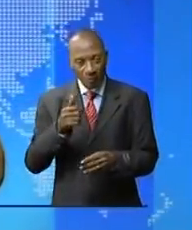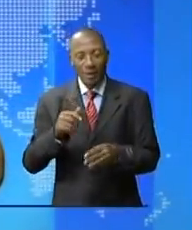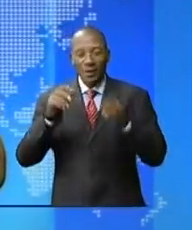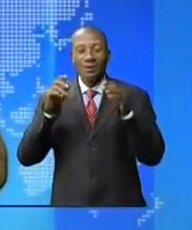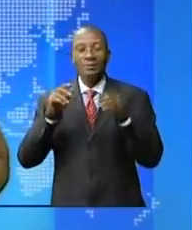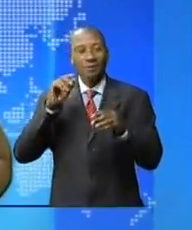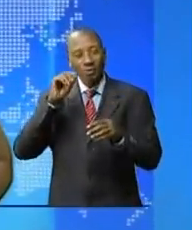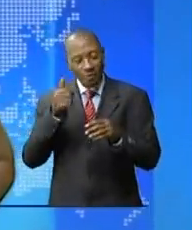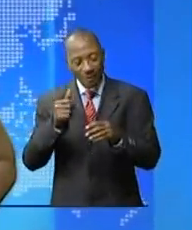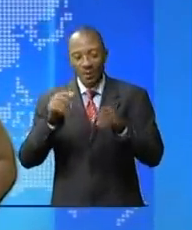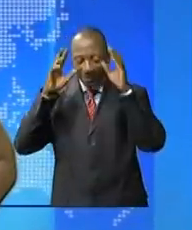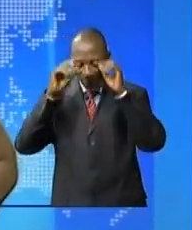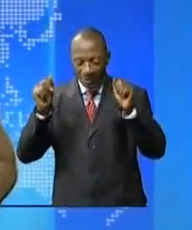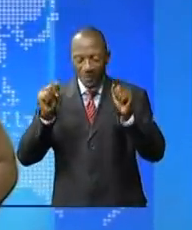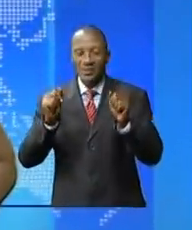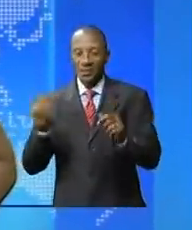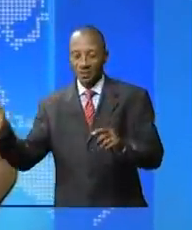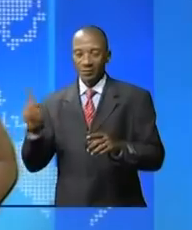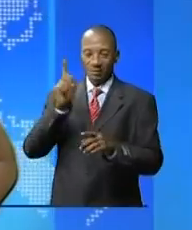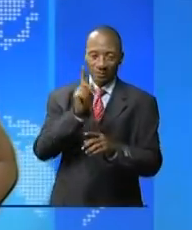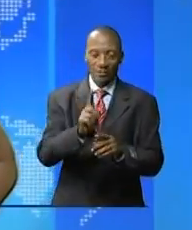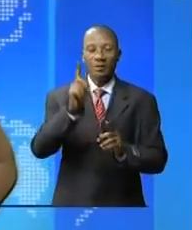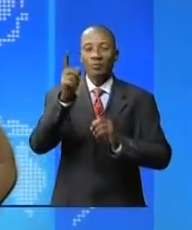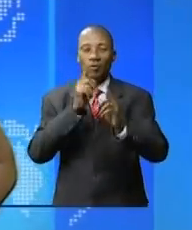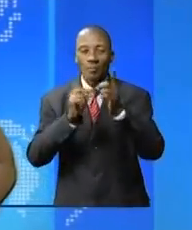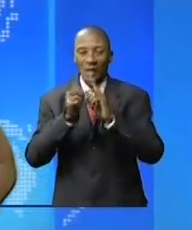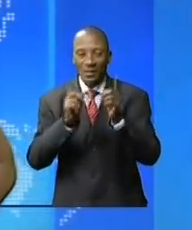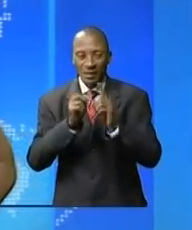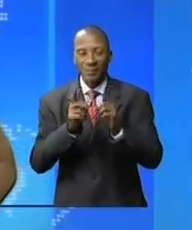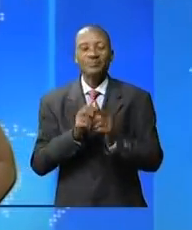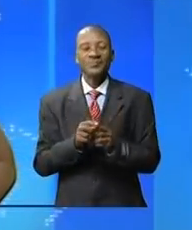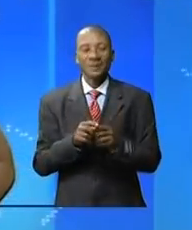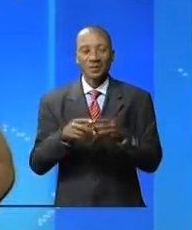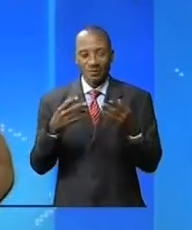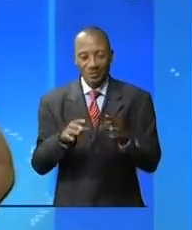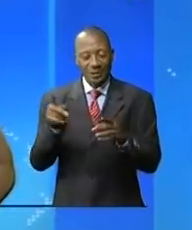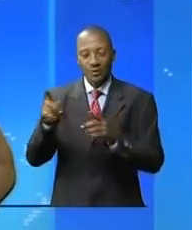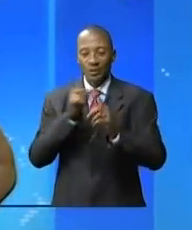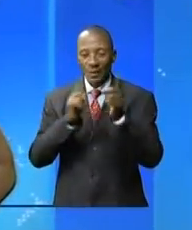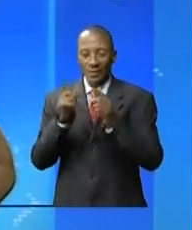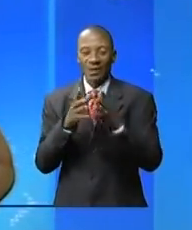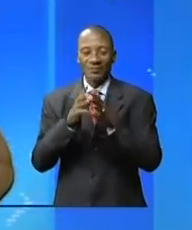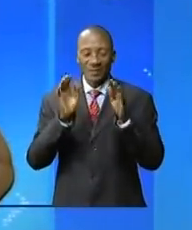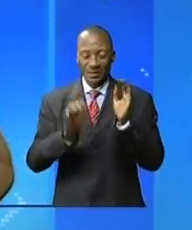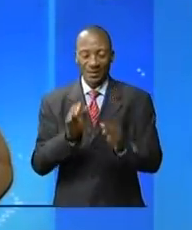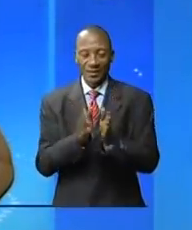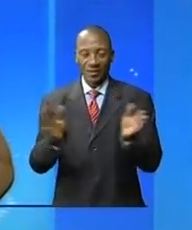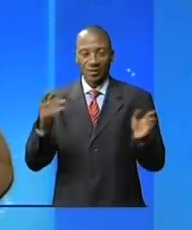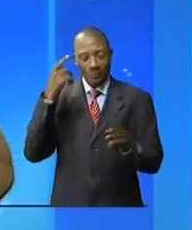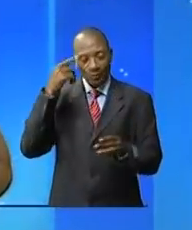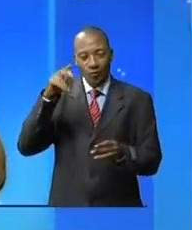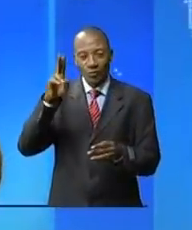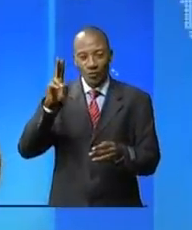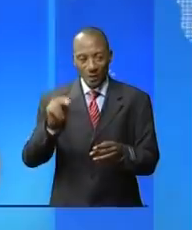demain du haut de la tribune de cette Assemblée. Il va échanger avec le secrétaire général de l'ONU, Antonio Guterres. Vous